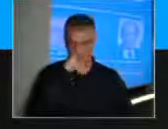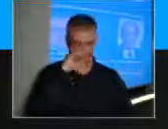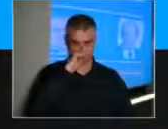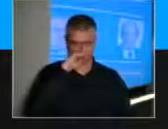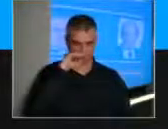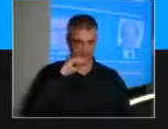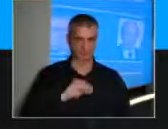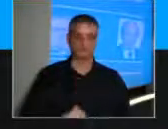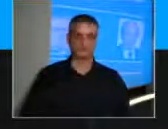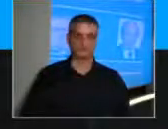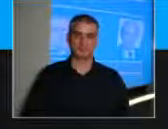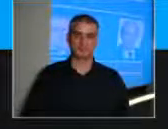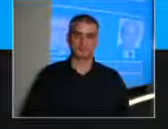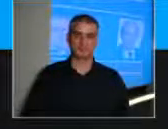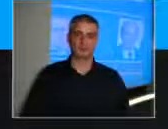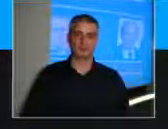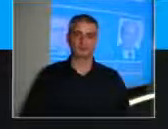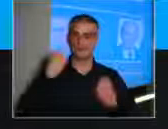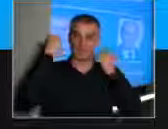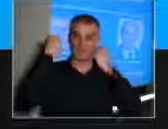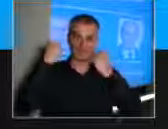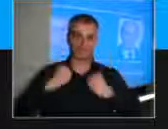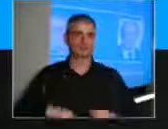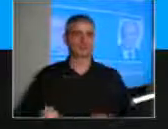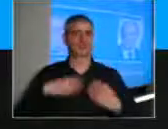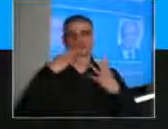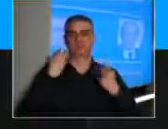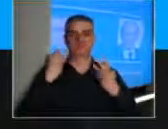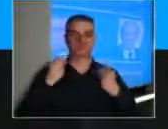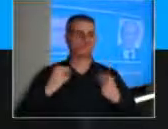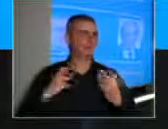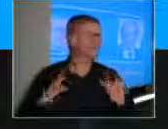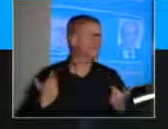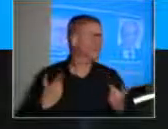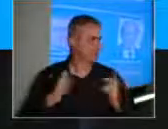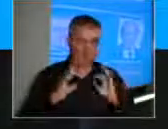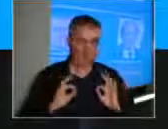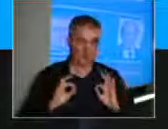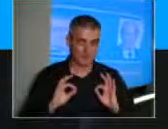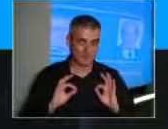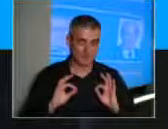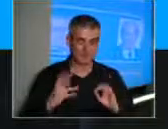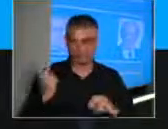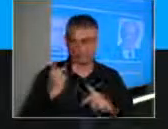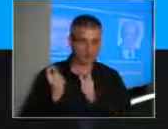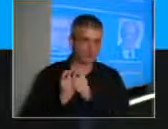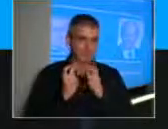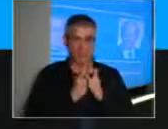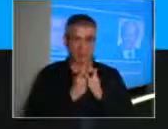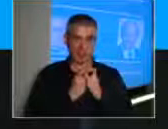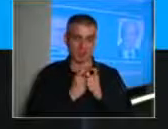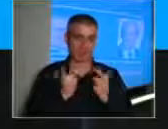החדש. תודה, בהצלחה. תודה רבה. והחזק. כן. אז מה, זה באמת שתי מפלגות